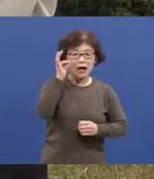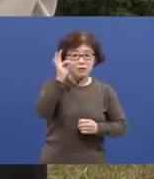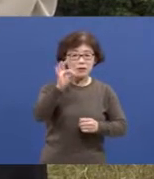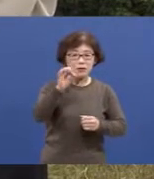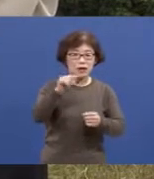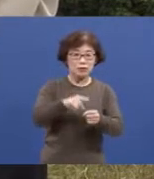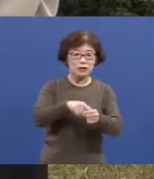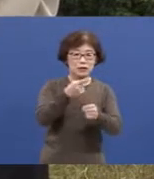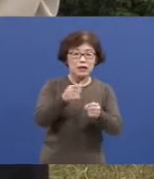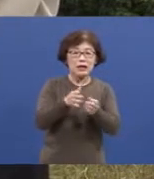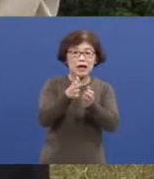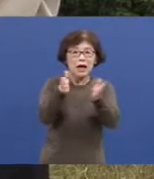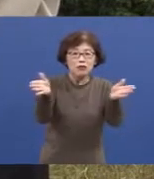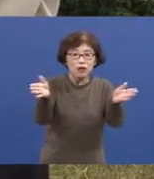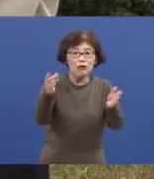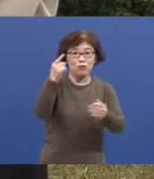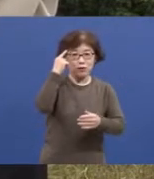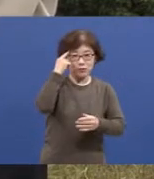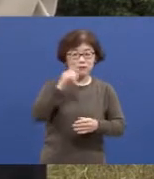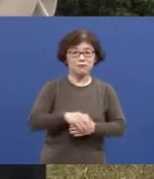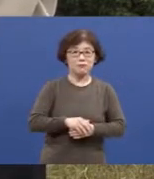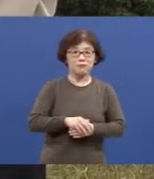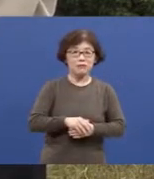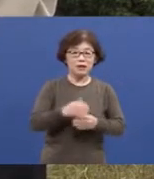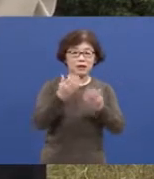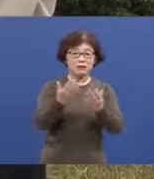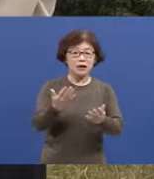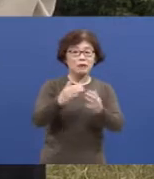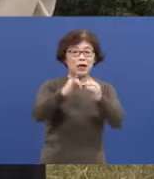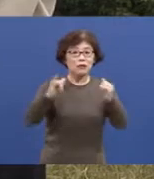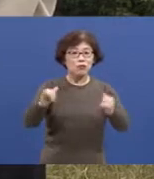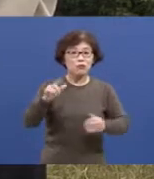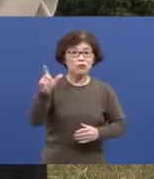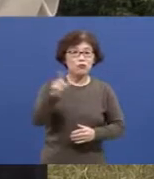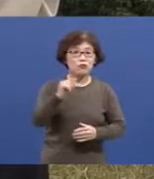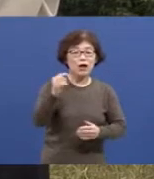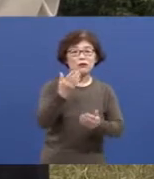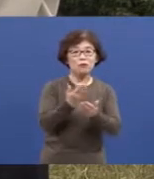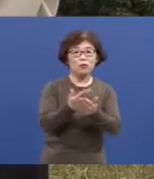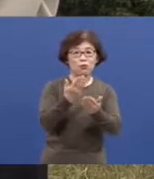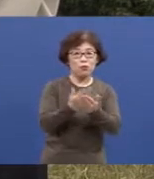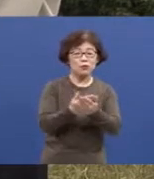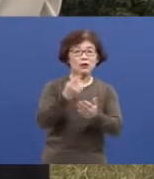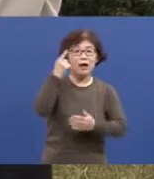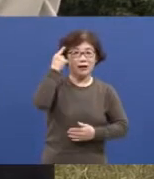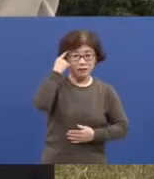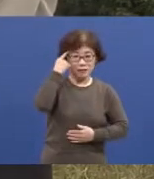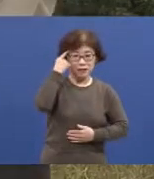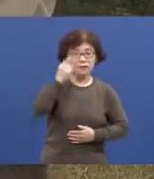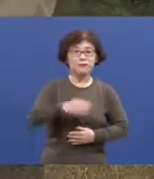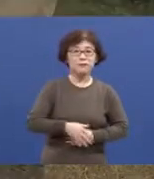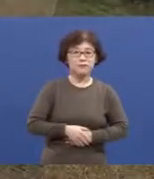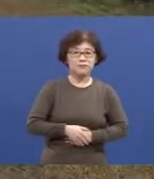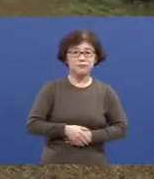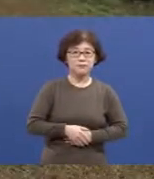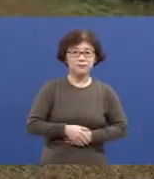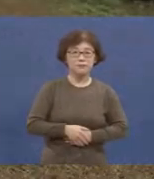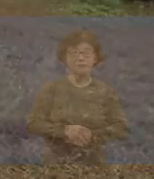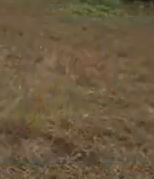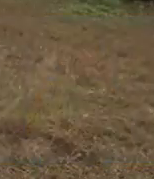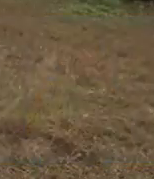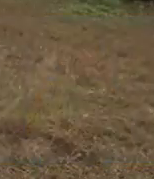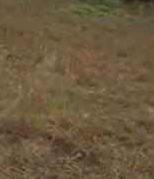がるのではないかなと思います。ぜひ多くの方に活用していただきたいなと考えています。